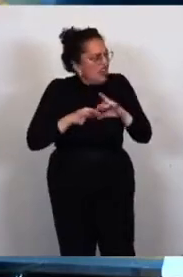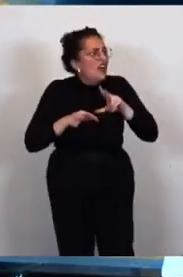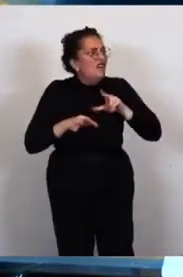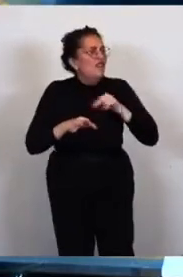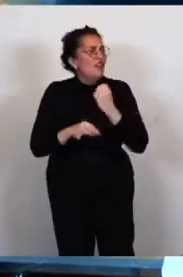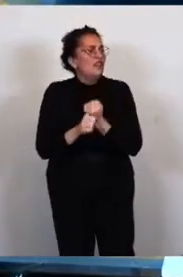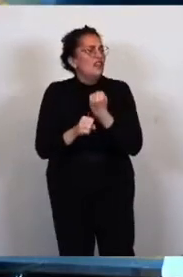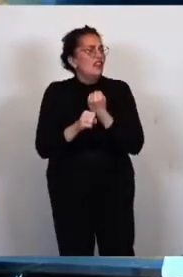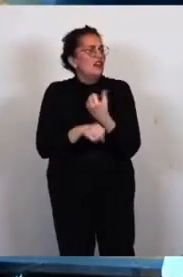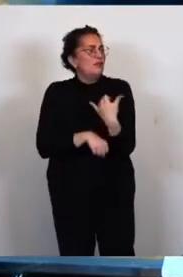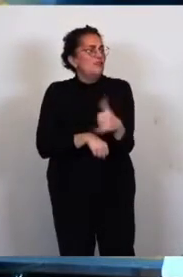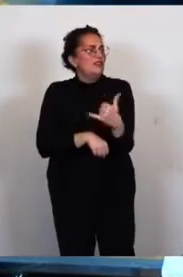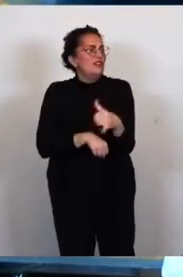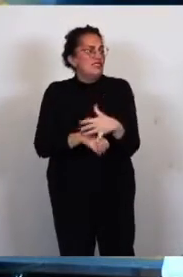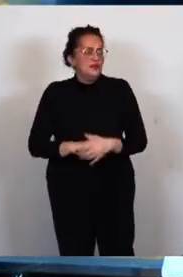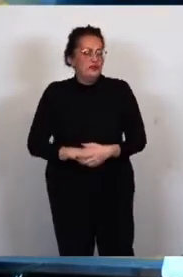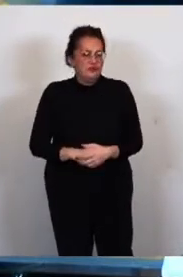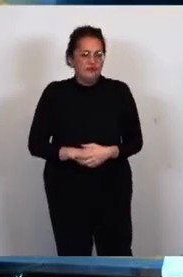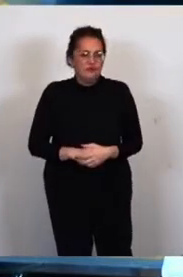parole à Stéphane Peifer.